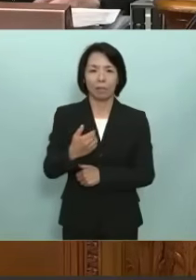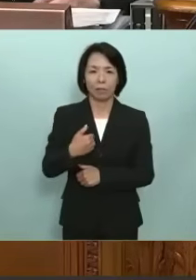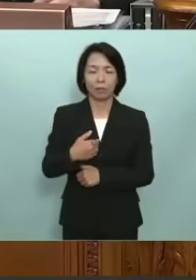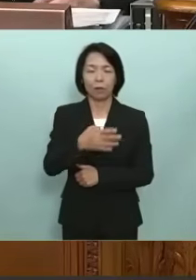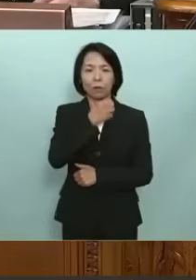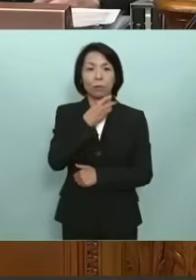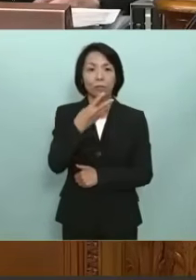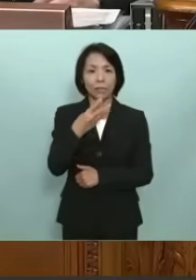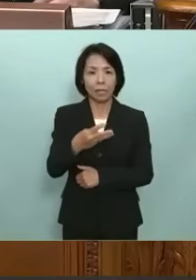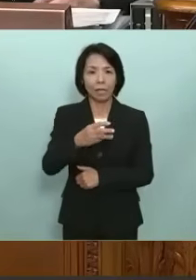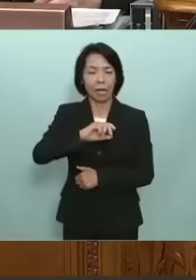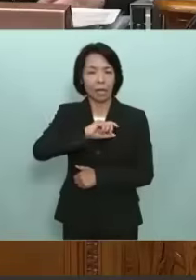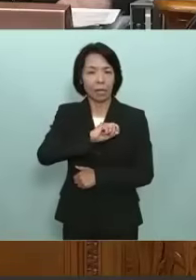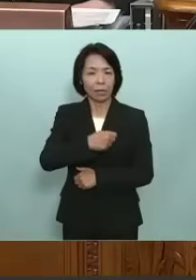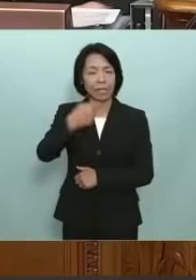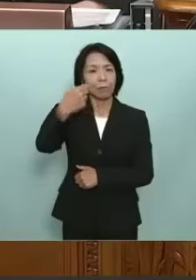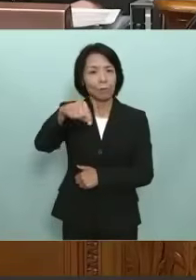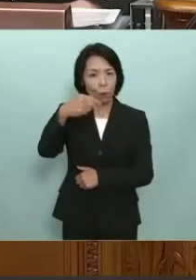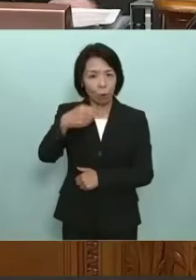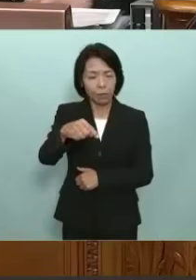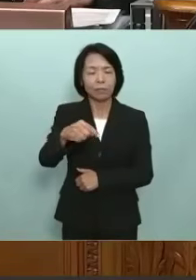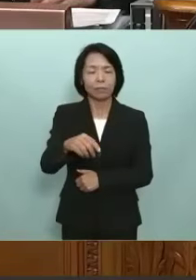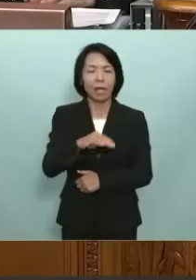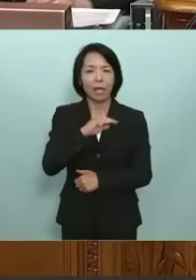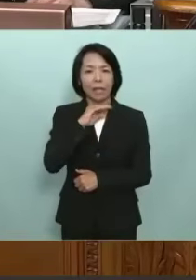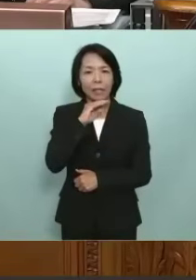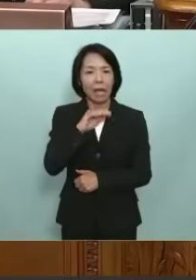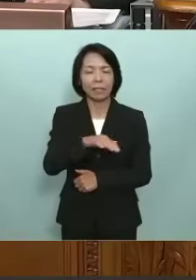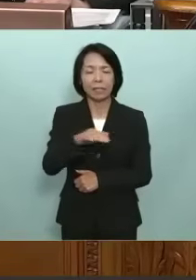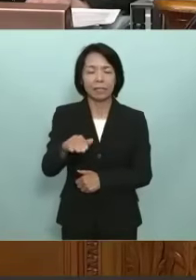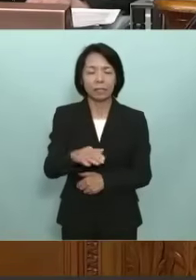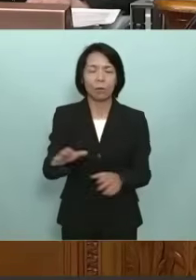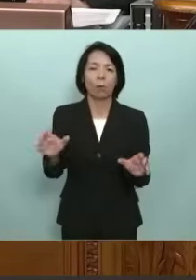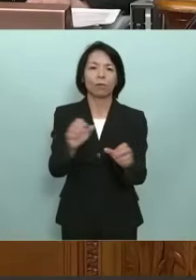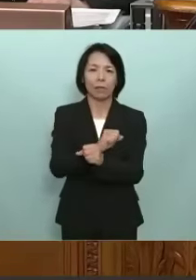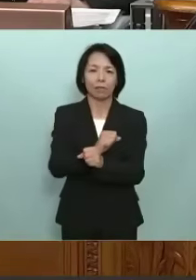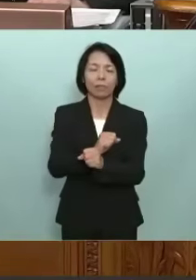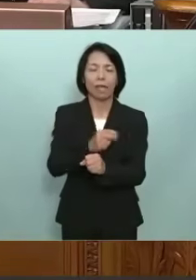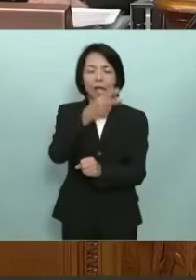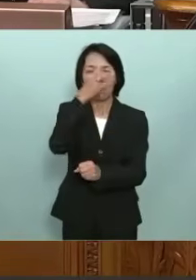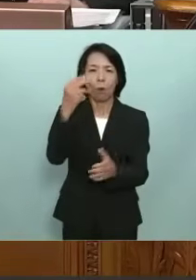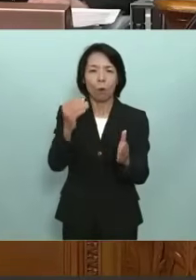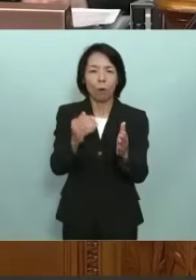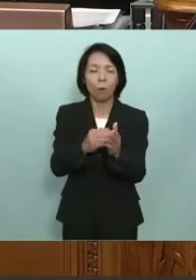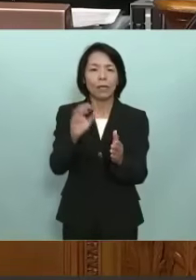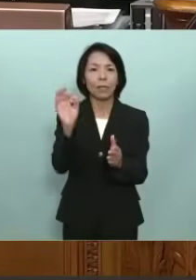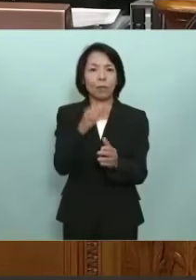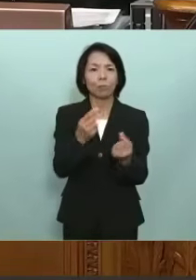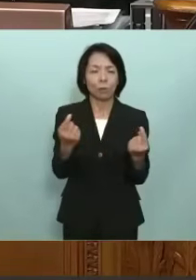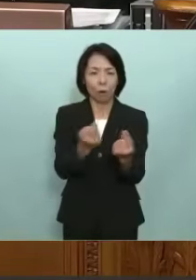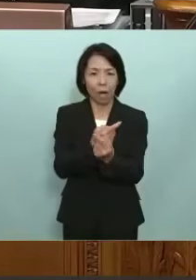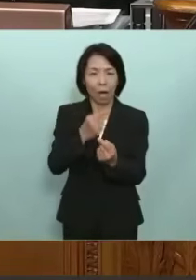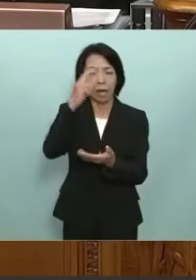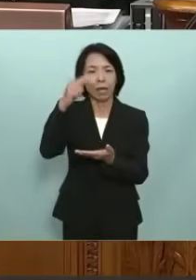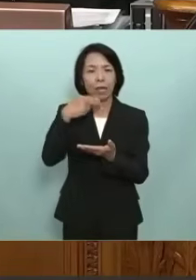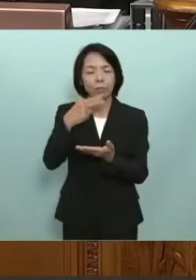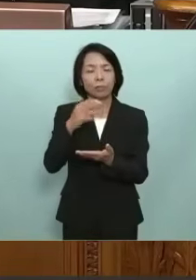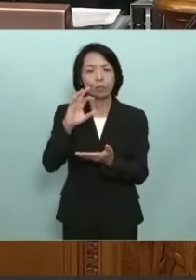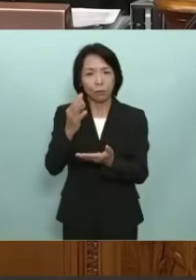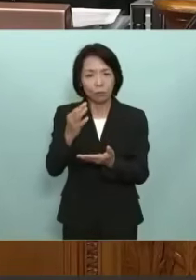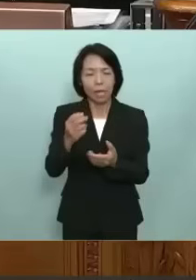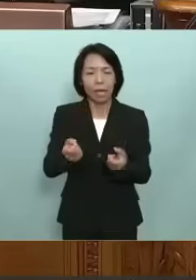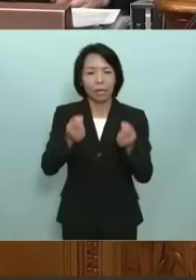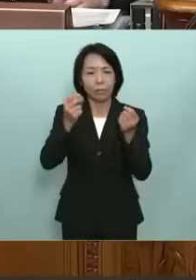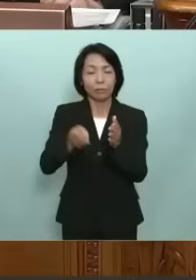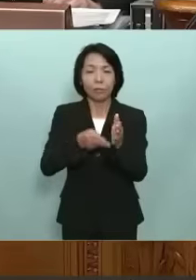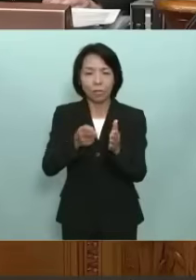で児童0日に高校までの事業料完全無償化給食大中学旅行費の無償化